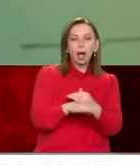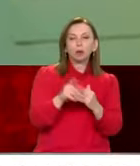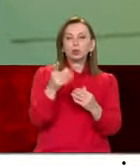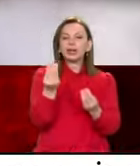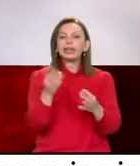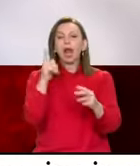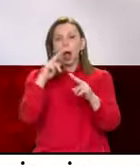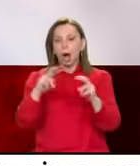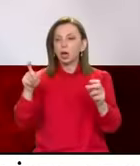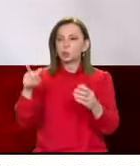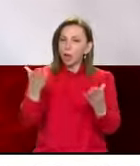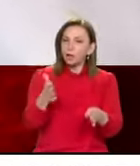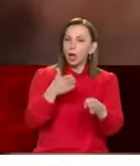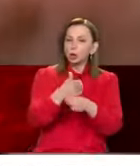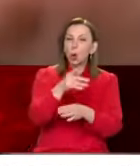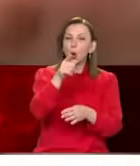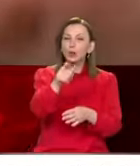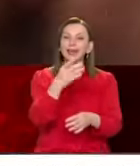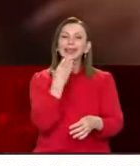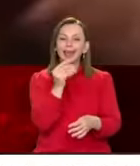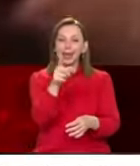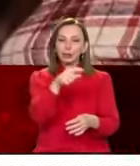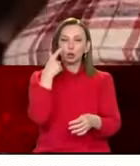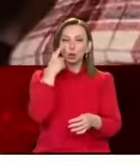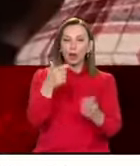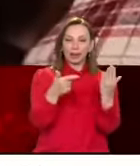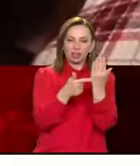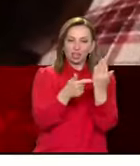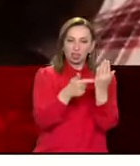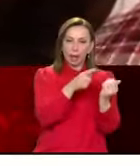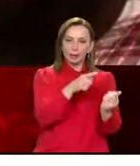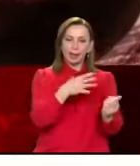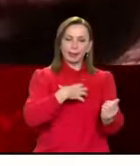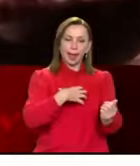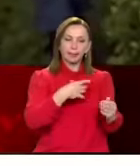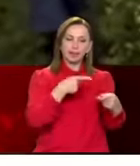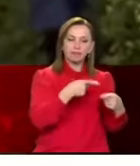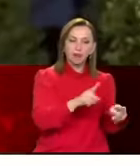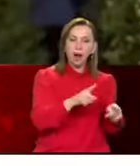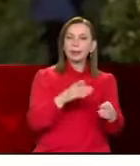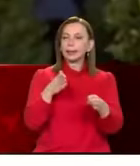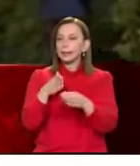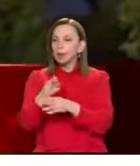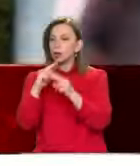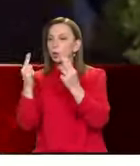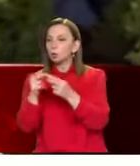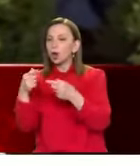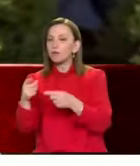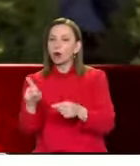Araştırmalar da bunu doğruluyor. Z kuşağı dijital ortamda farklı, gerçek dünyada bambaşka bir hayat yaşıyor. Ruhsuzluk hali